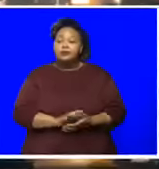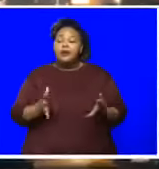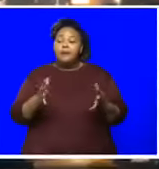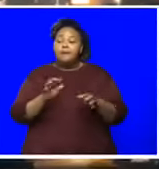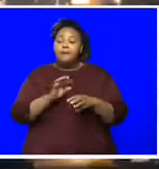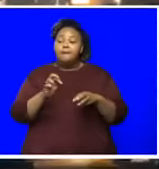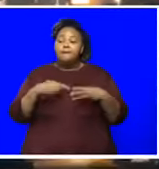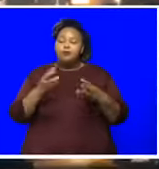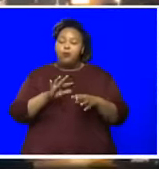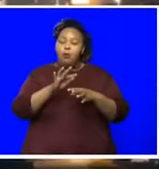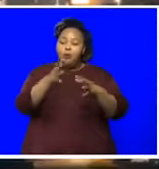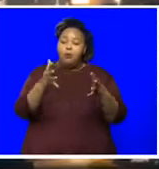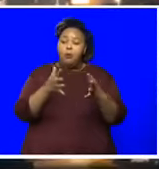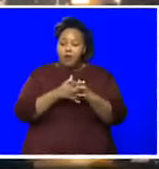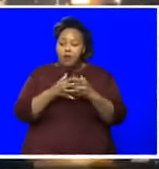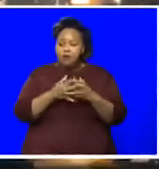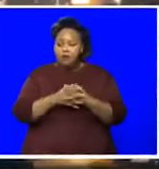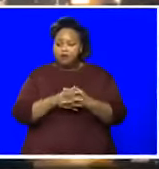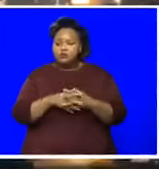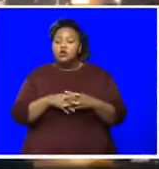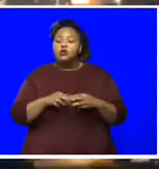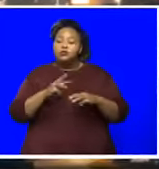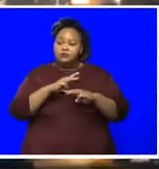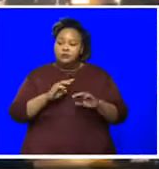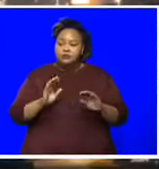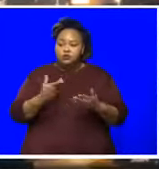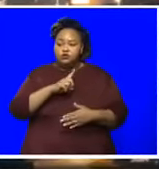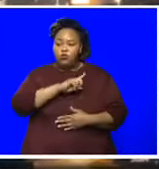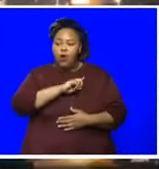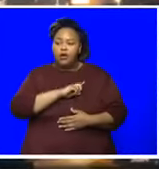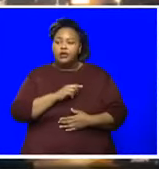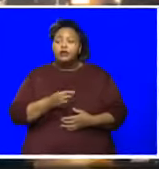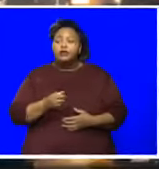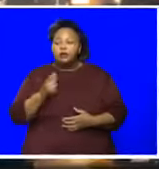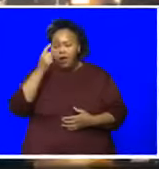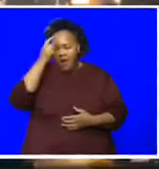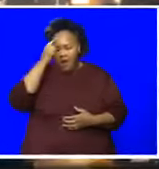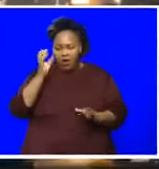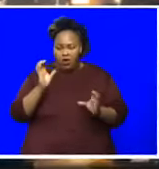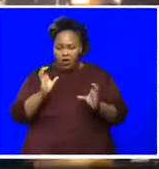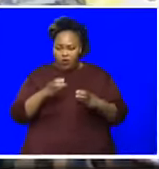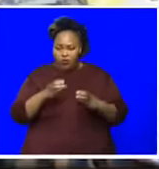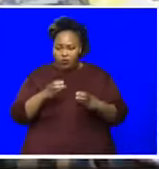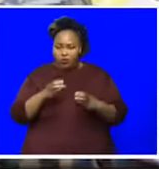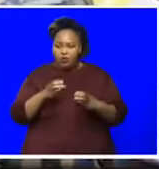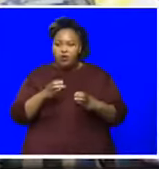eNingizimu Afrika lapho kwenze khona kulwa kwemacembu latiwa ngekuthi ngemagangs.